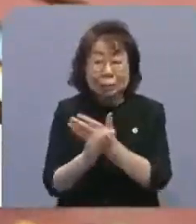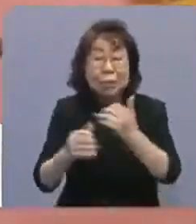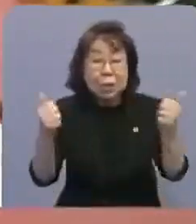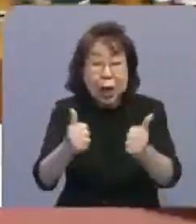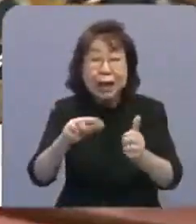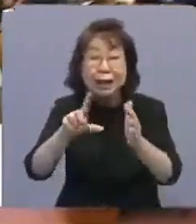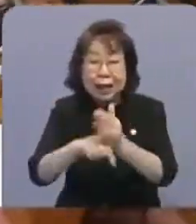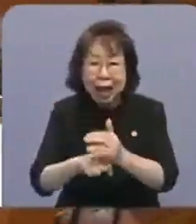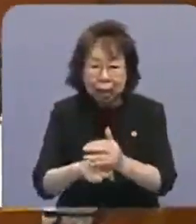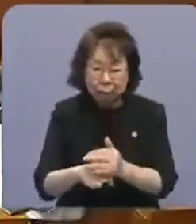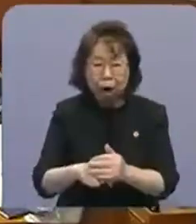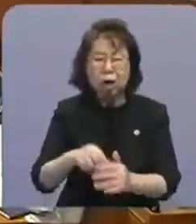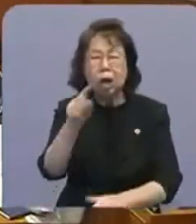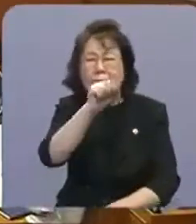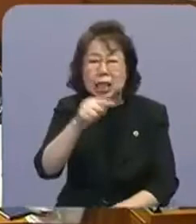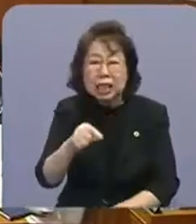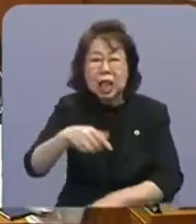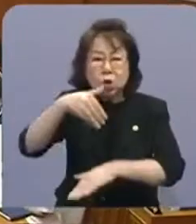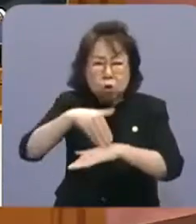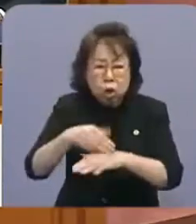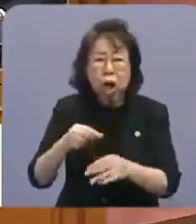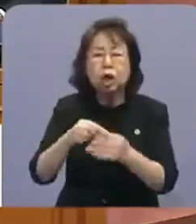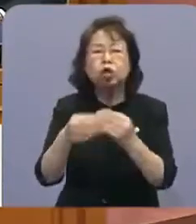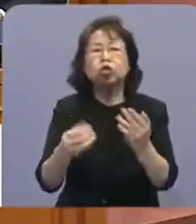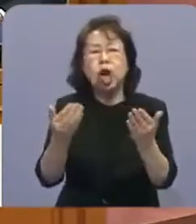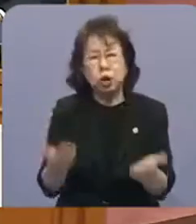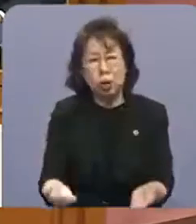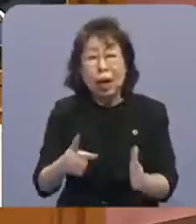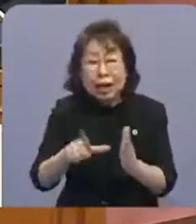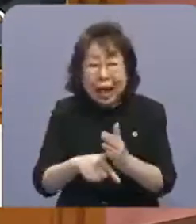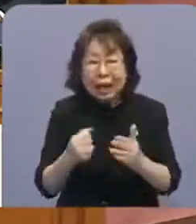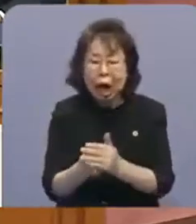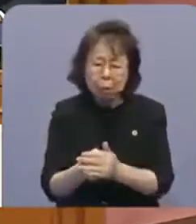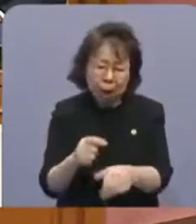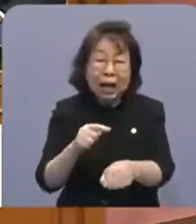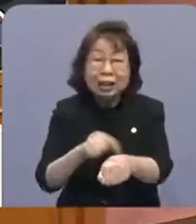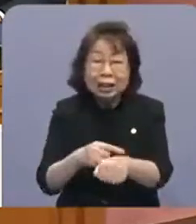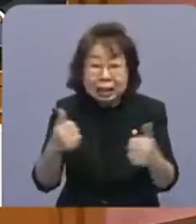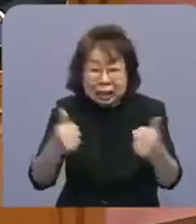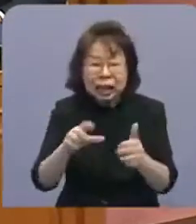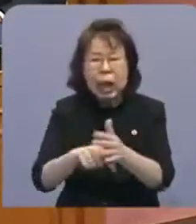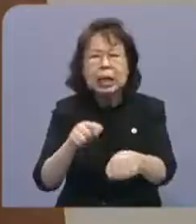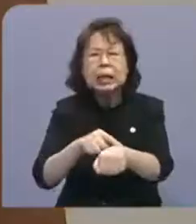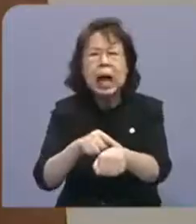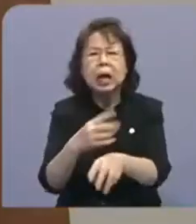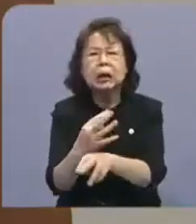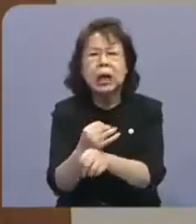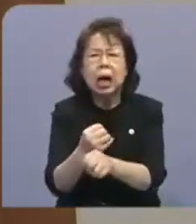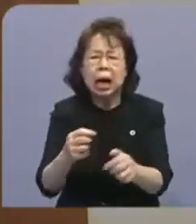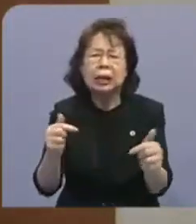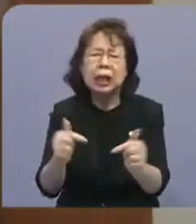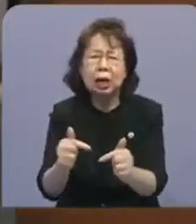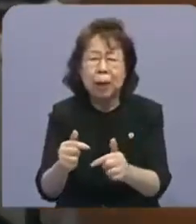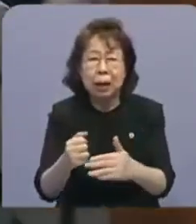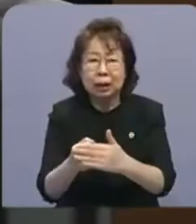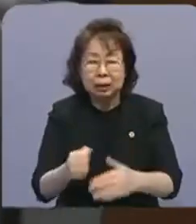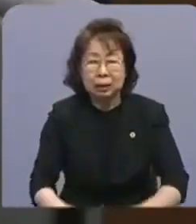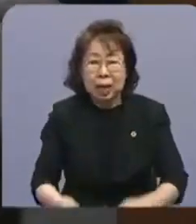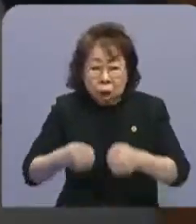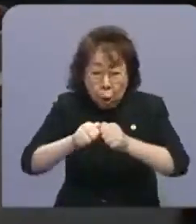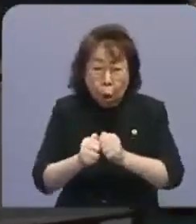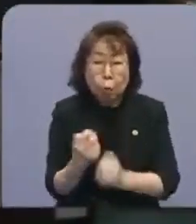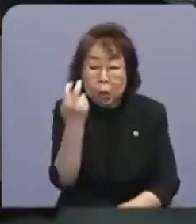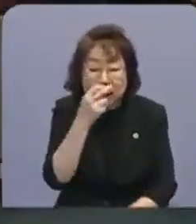전후해 을지훈련과 추석 연휴가 있어서 임시회 기간마저 짧아졌습니다. 시의회의 꼼꼼한